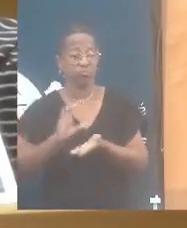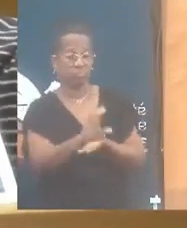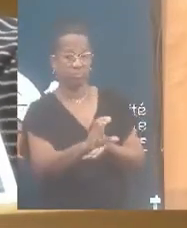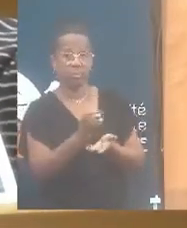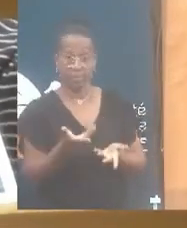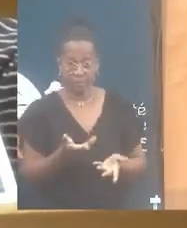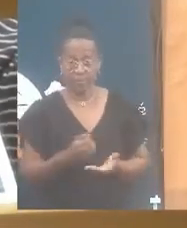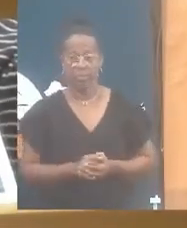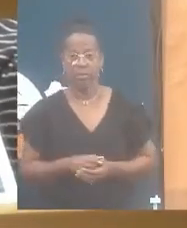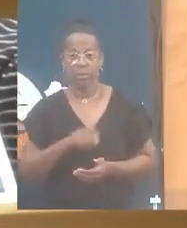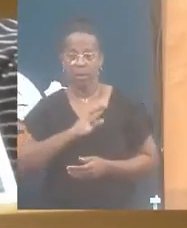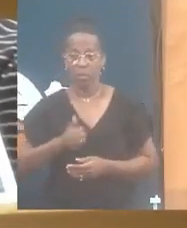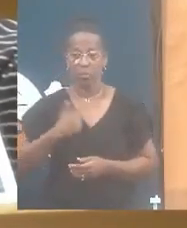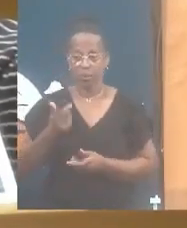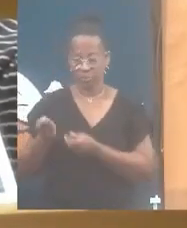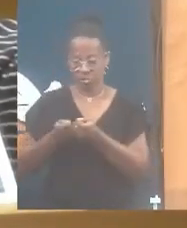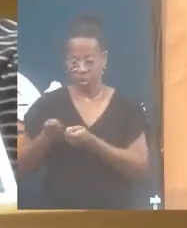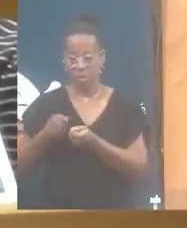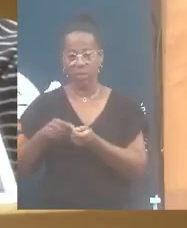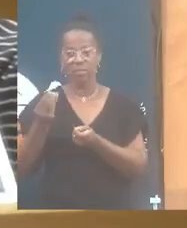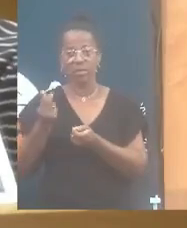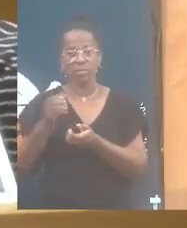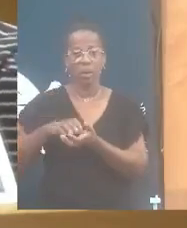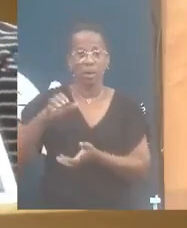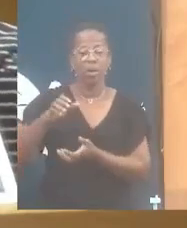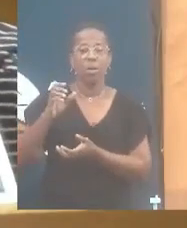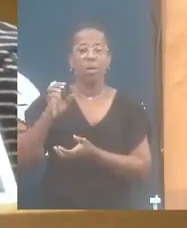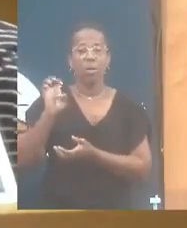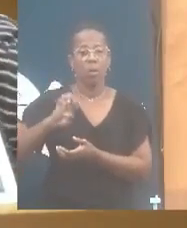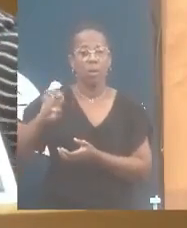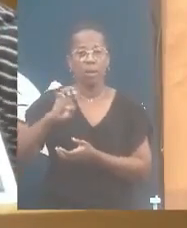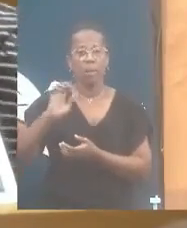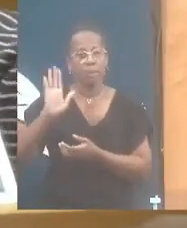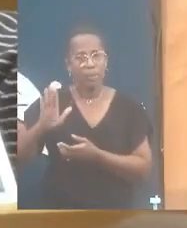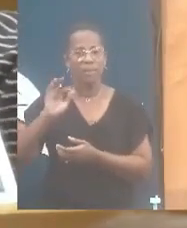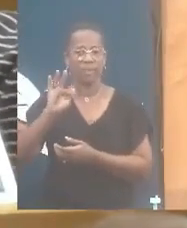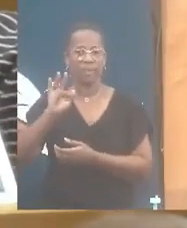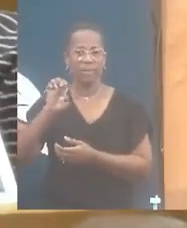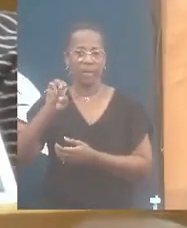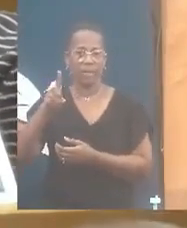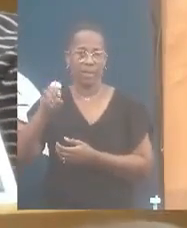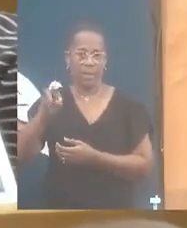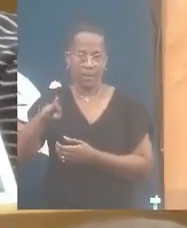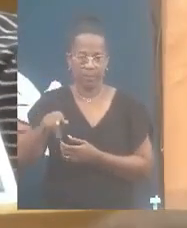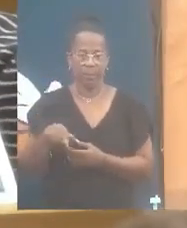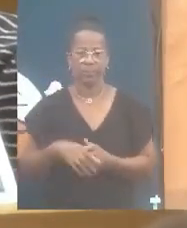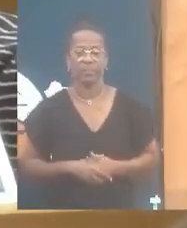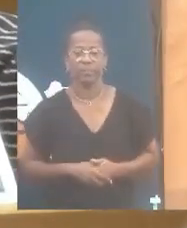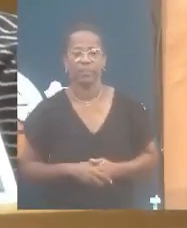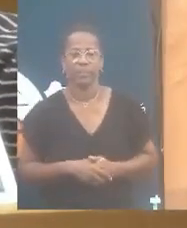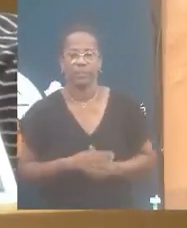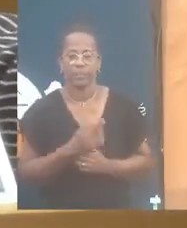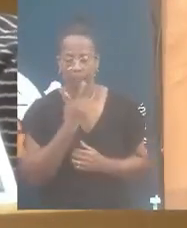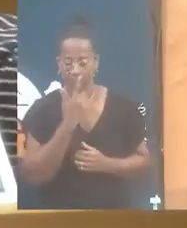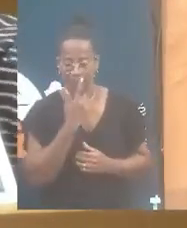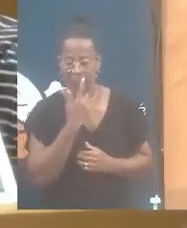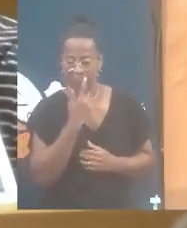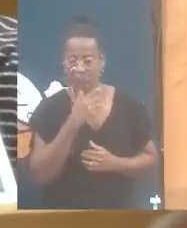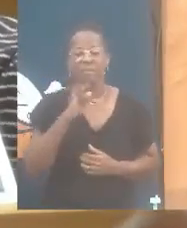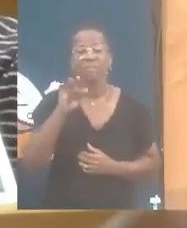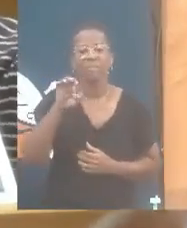Parce que nous sommes gestionnaires des fonds européens, des fonds fédérés en particulier. Ou parfois FEOGA. Ou FEADER